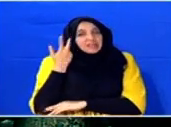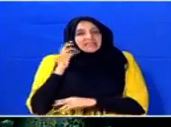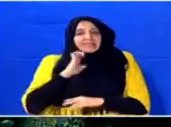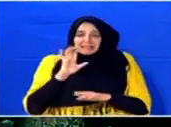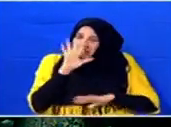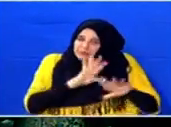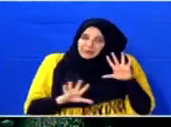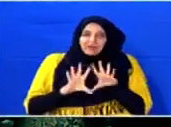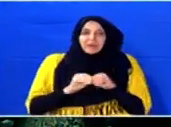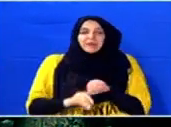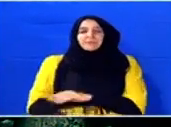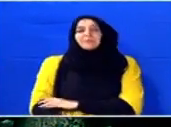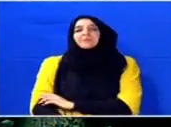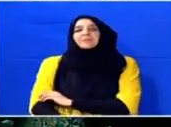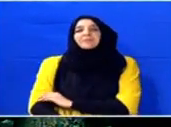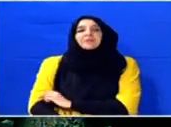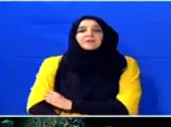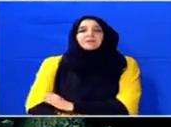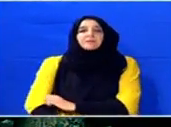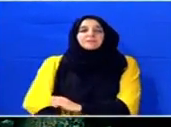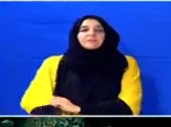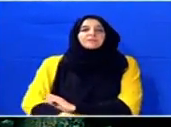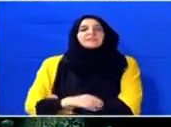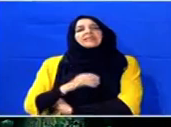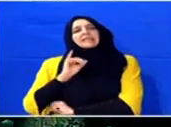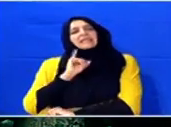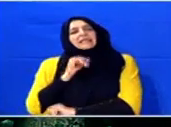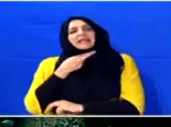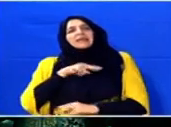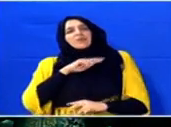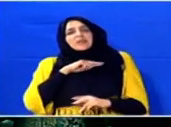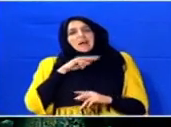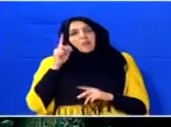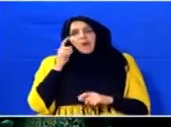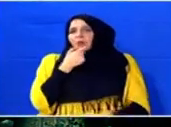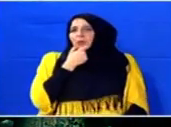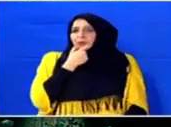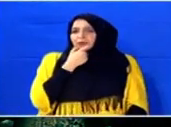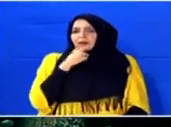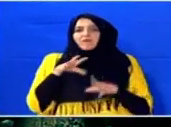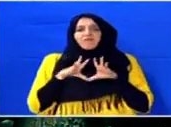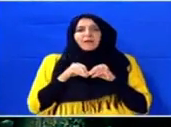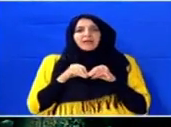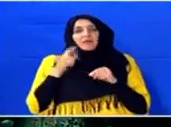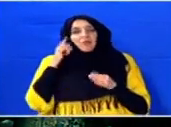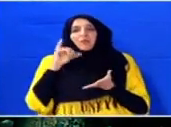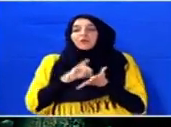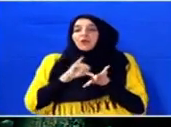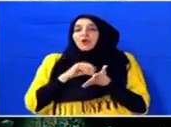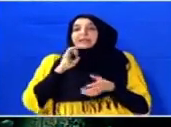من يتولى امر التحكيم العائلي خاصه اننا في الحلقه الماضيه ذكرنا